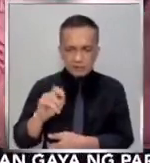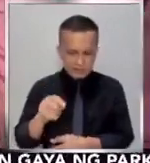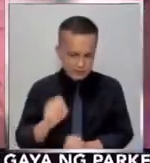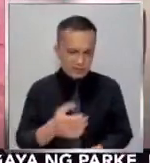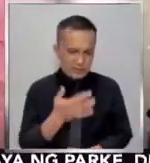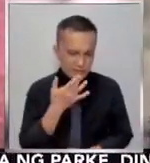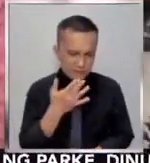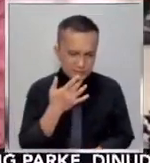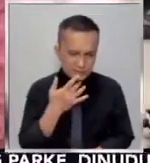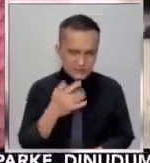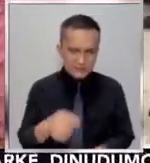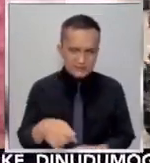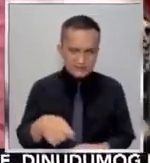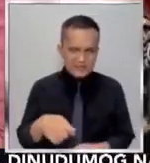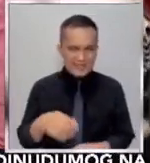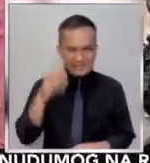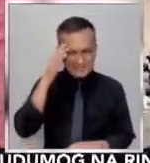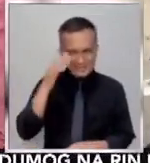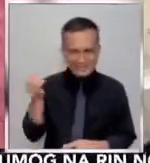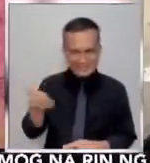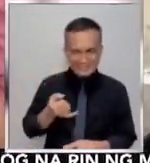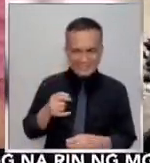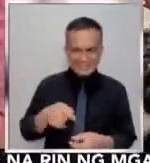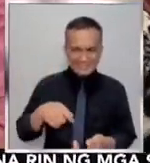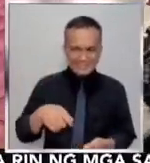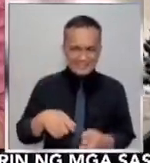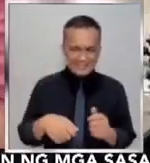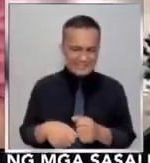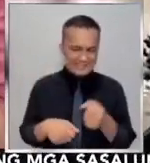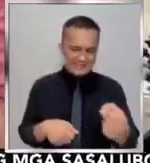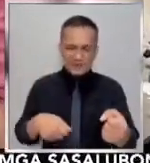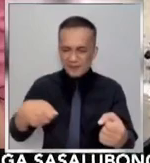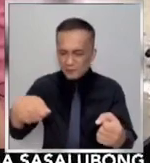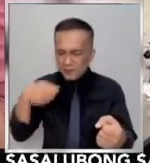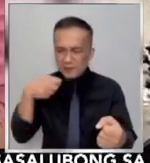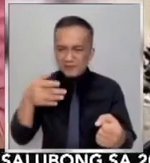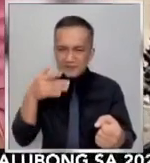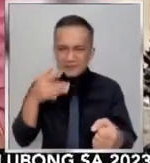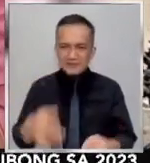na ako ahayain. So hawak ni Nanay yung mic. Titikman natin.